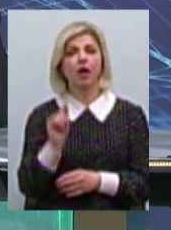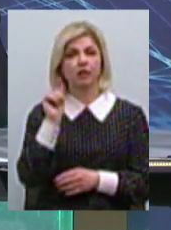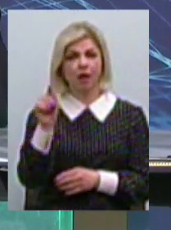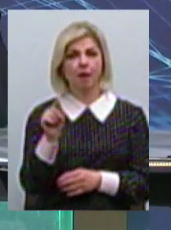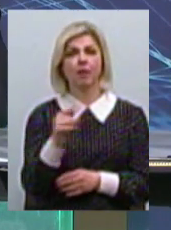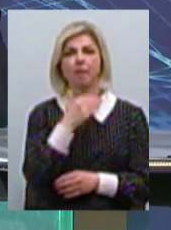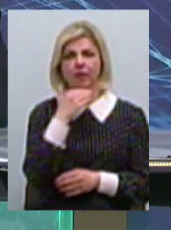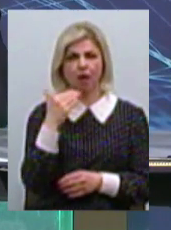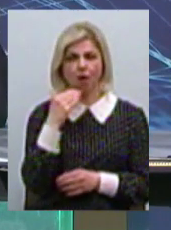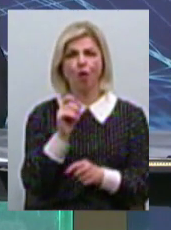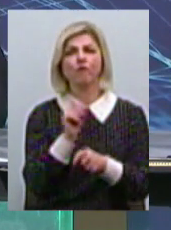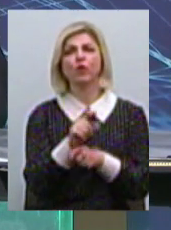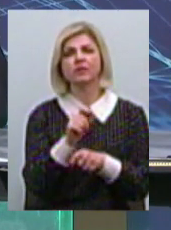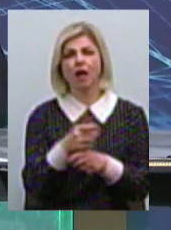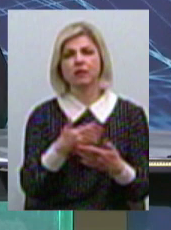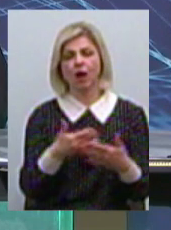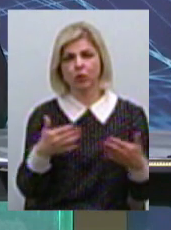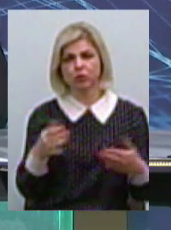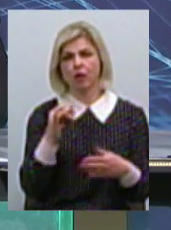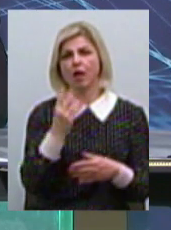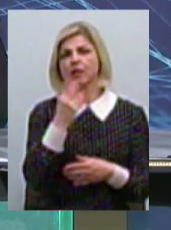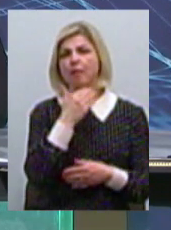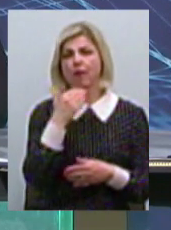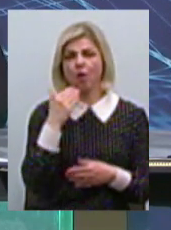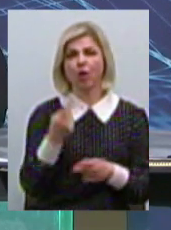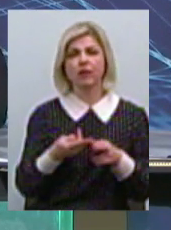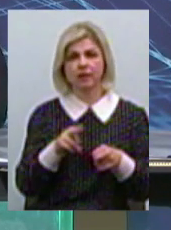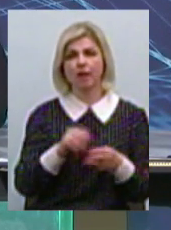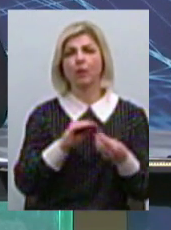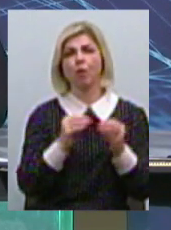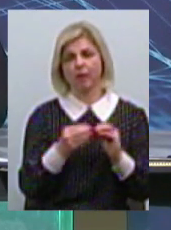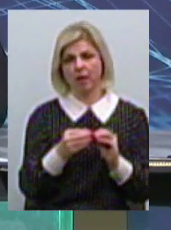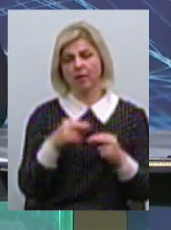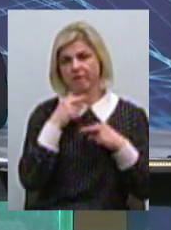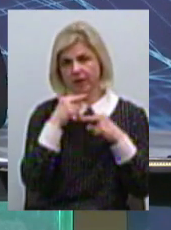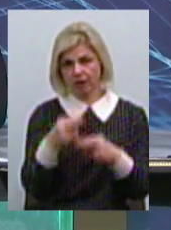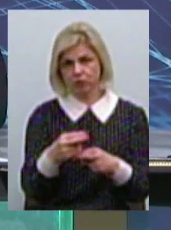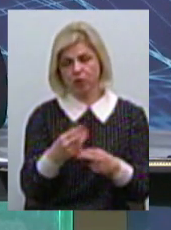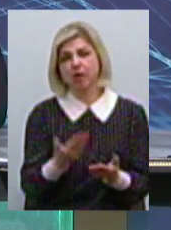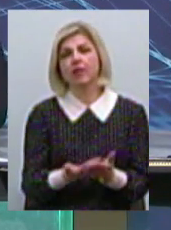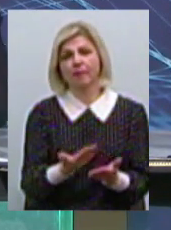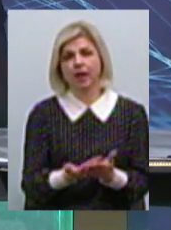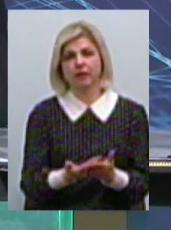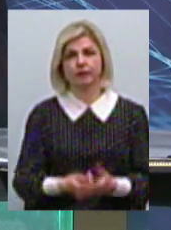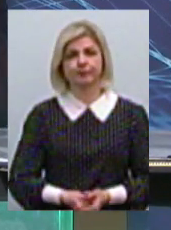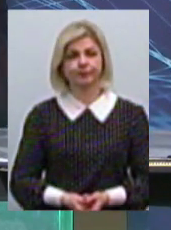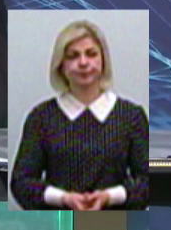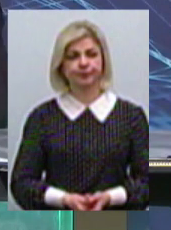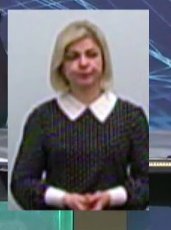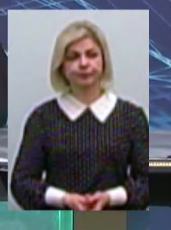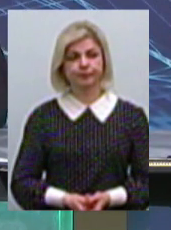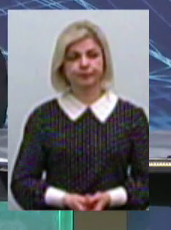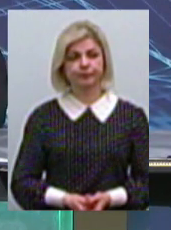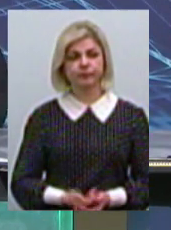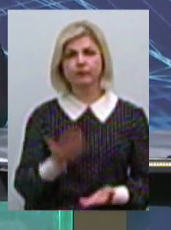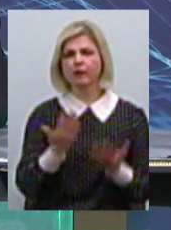багатою функціональністю і набагато ті проблеми звертається увагу. Наприклад, якщо є